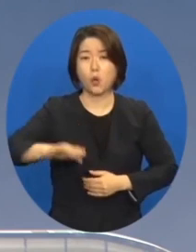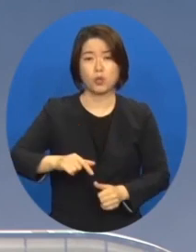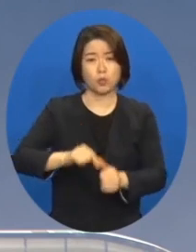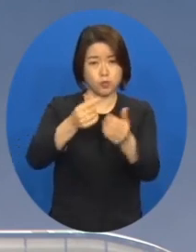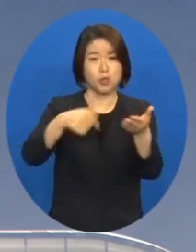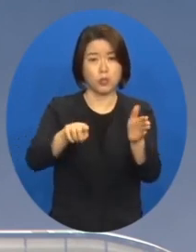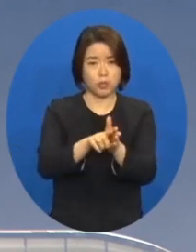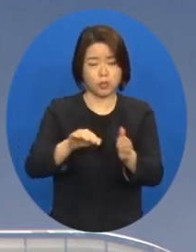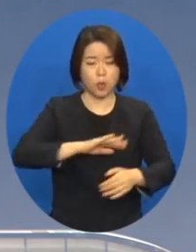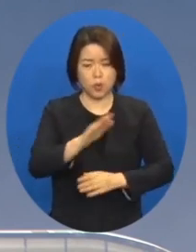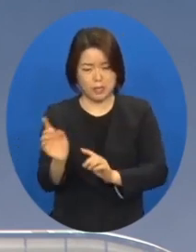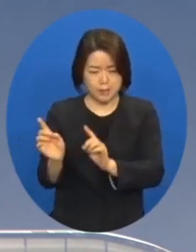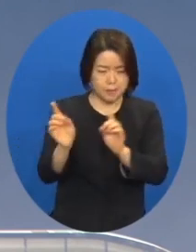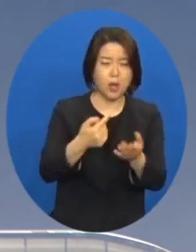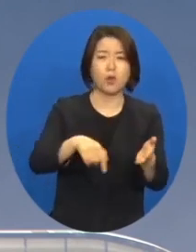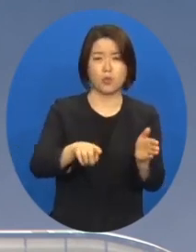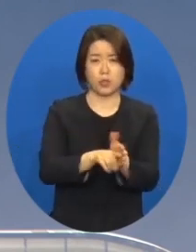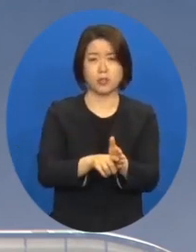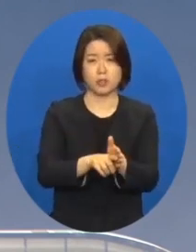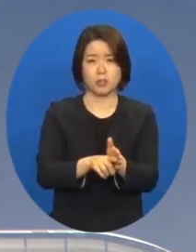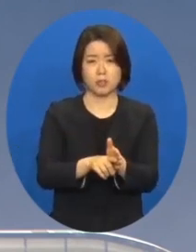구원하려고 우리를 살리시려고